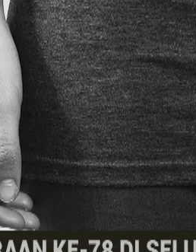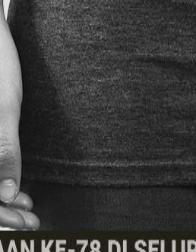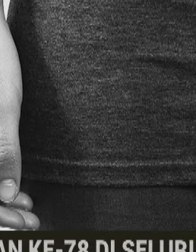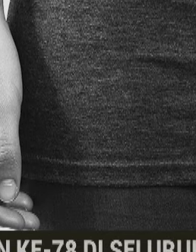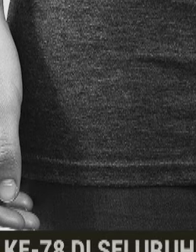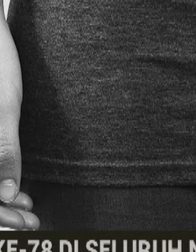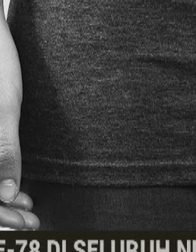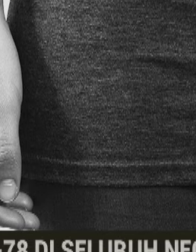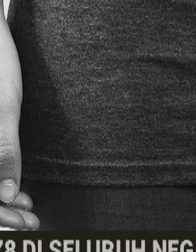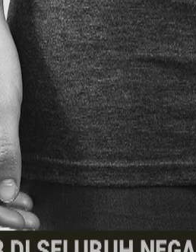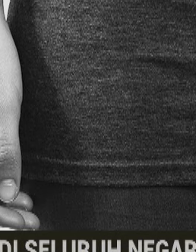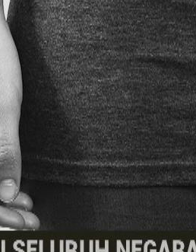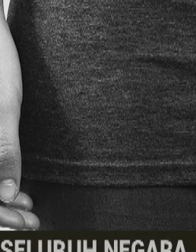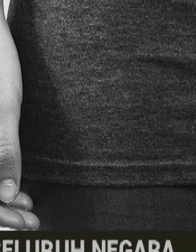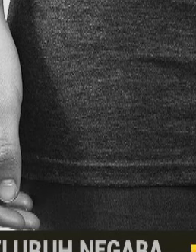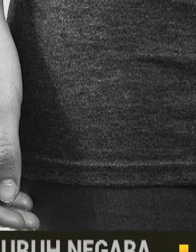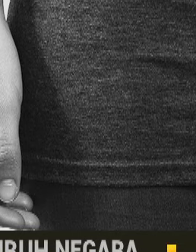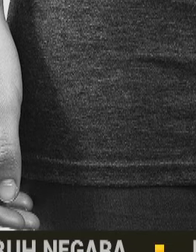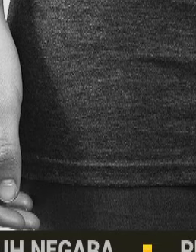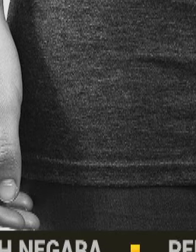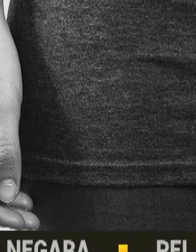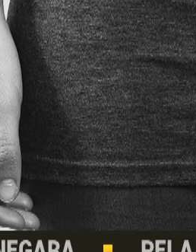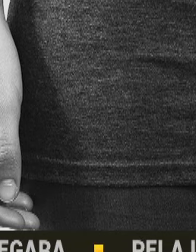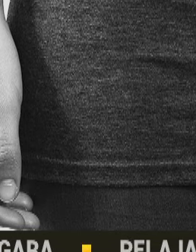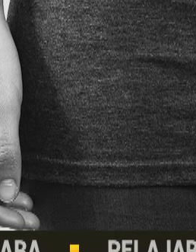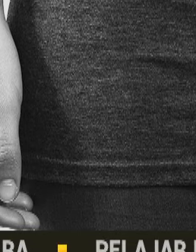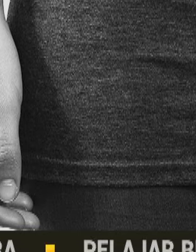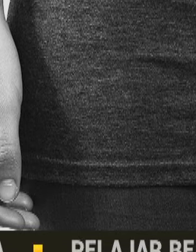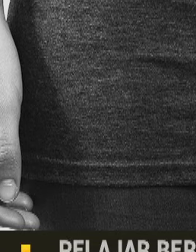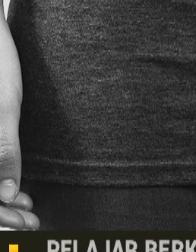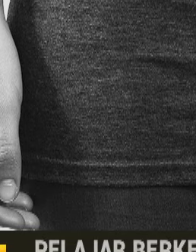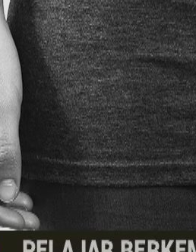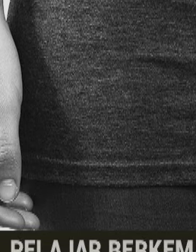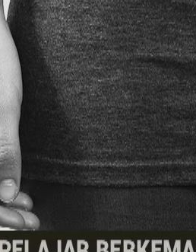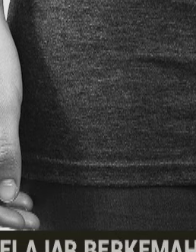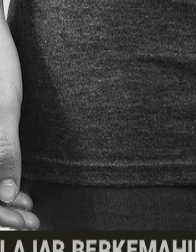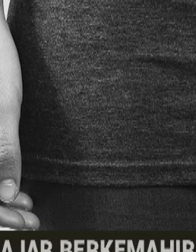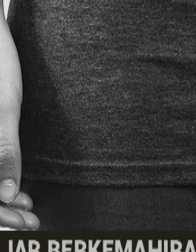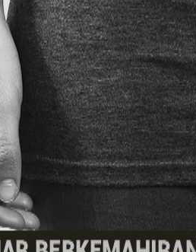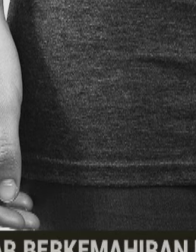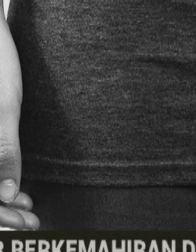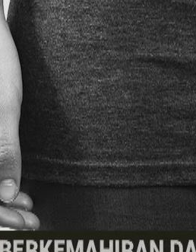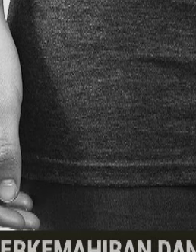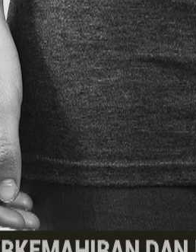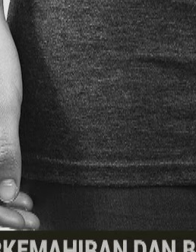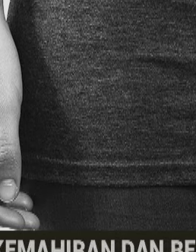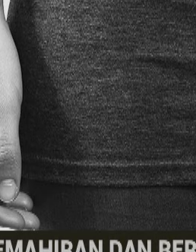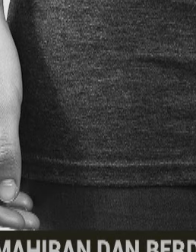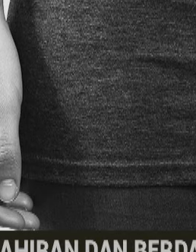bekerja. Tempahan slot derma darah melalui aplikasi Badkan bagi kempen derma darah adalah sangat